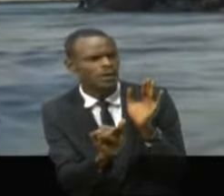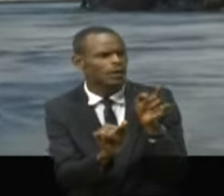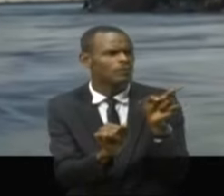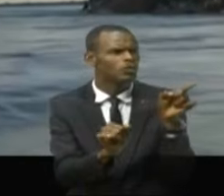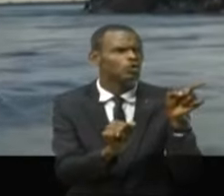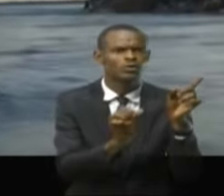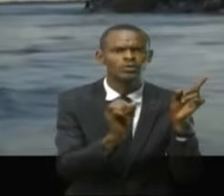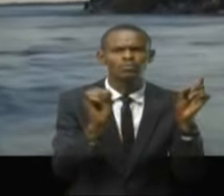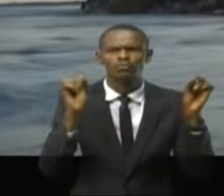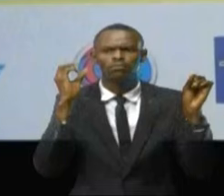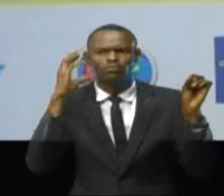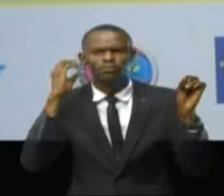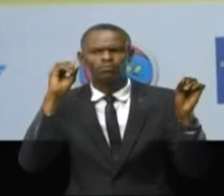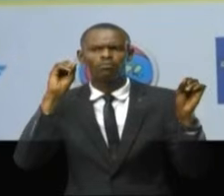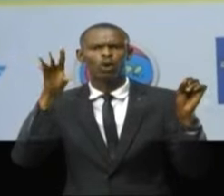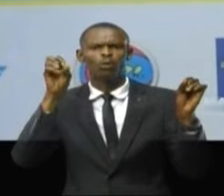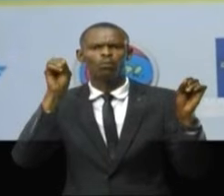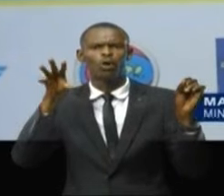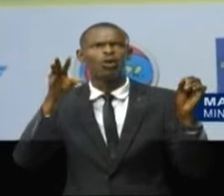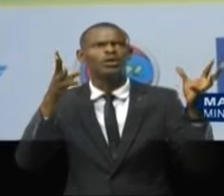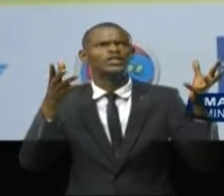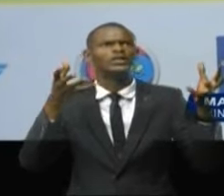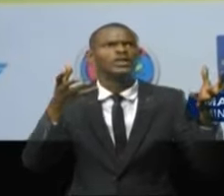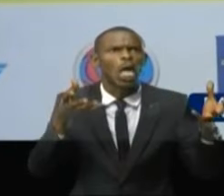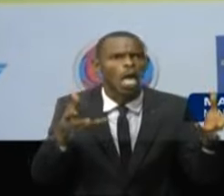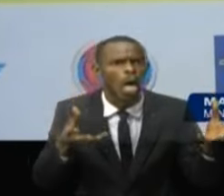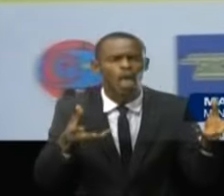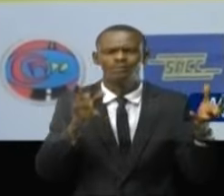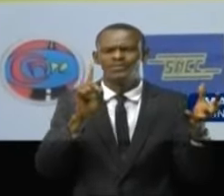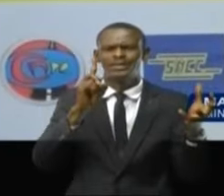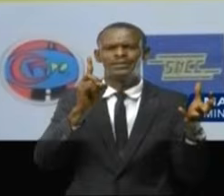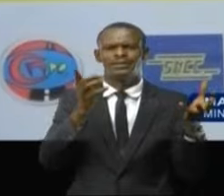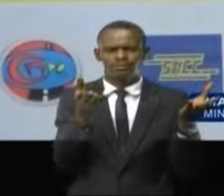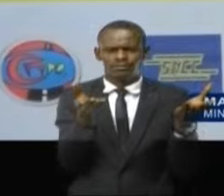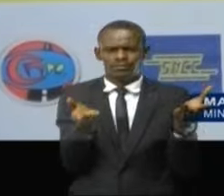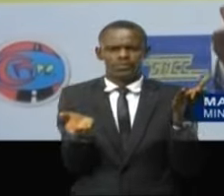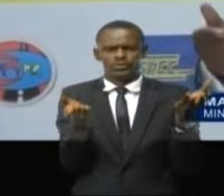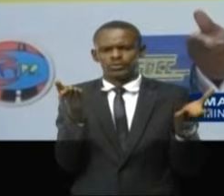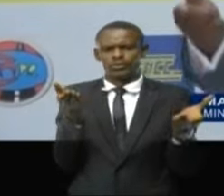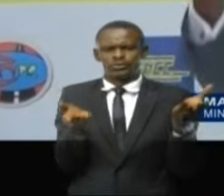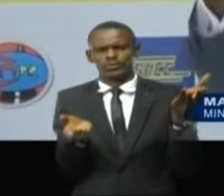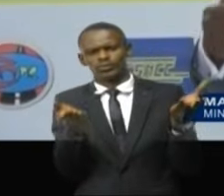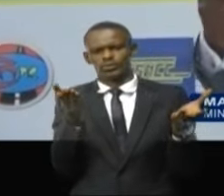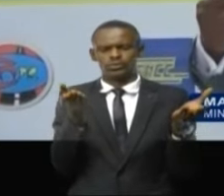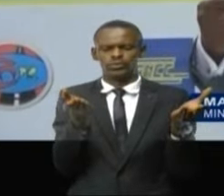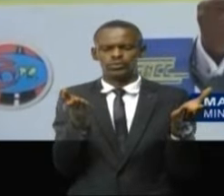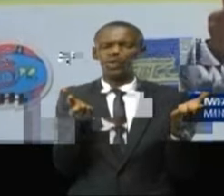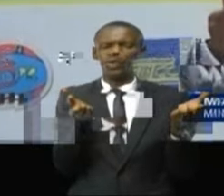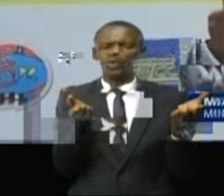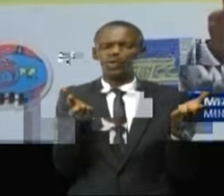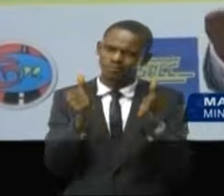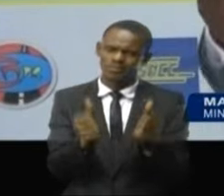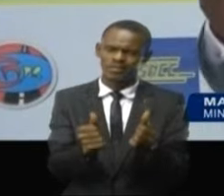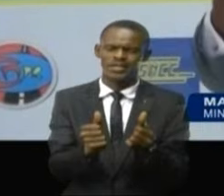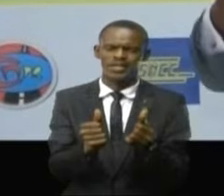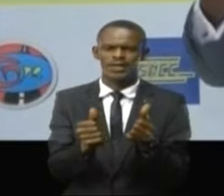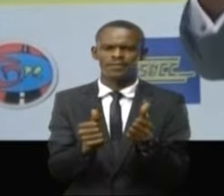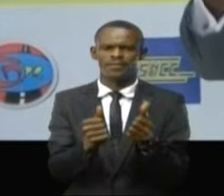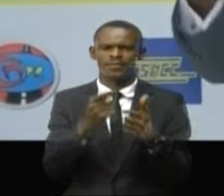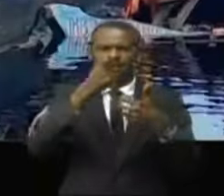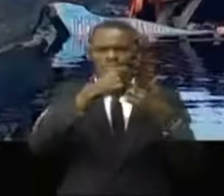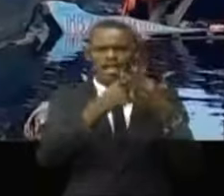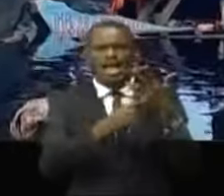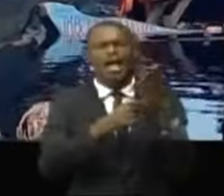Ils doivent respecter la charge requise ou le tonnage réservé au bateau. Nous avons rappelé les conditions de